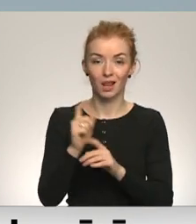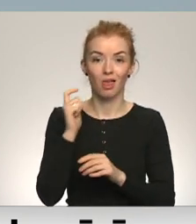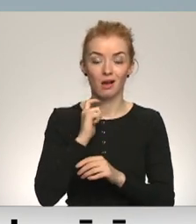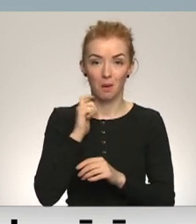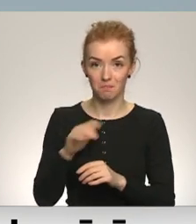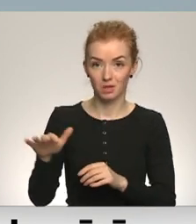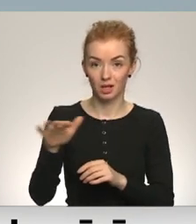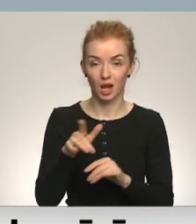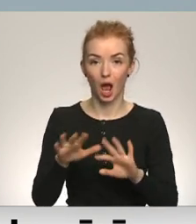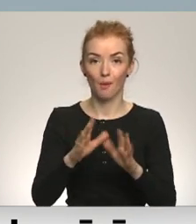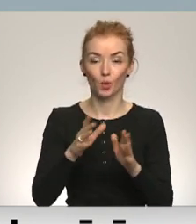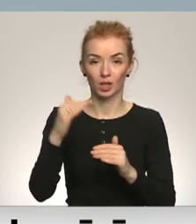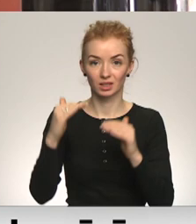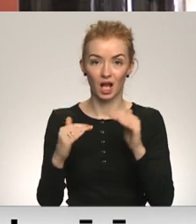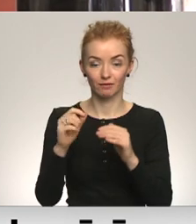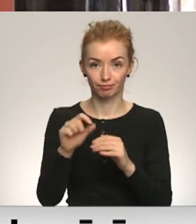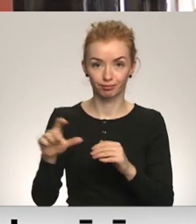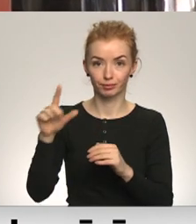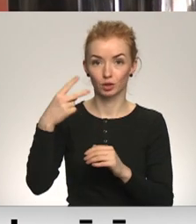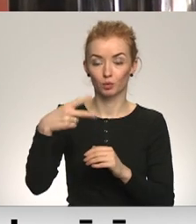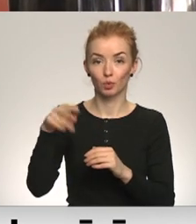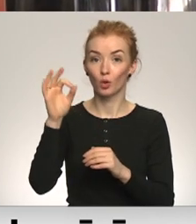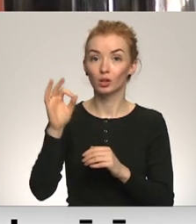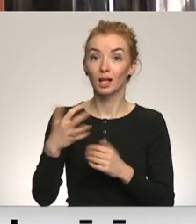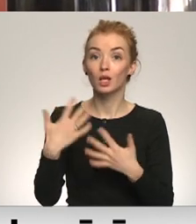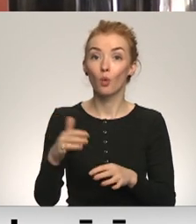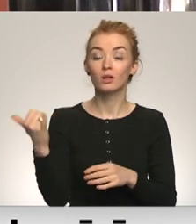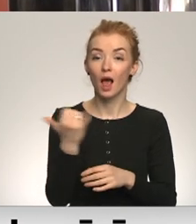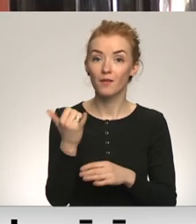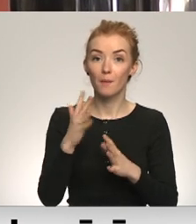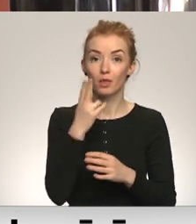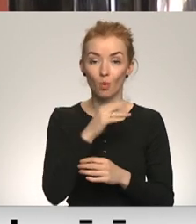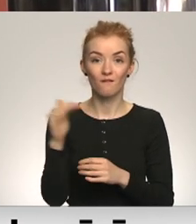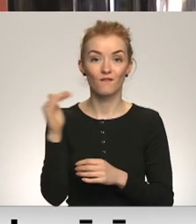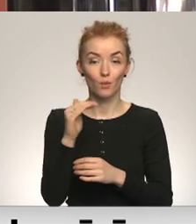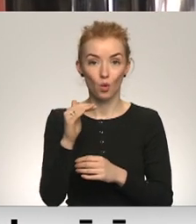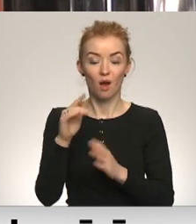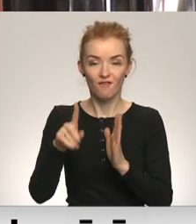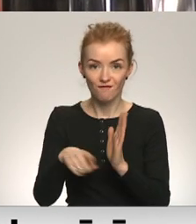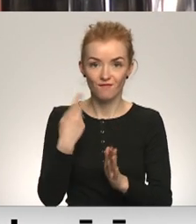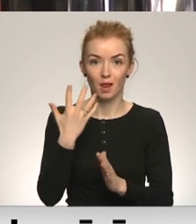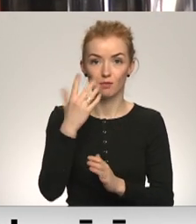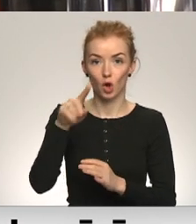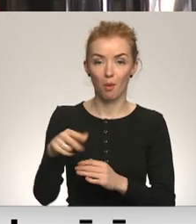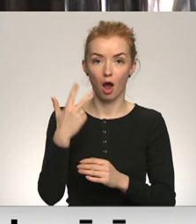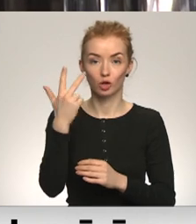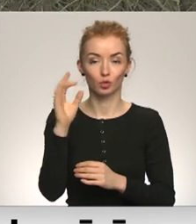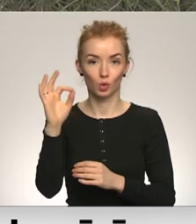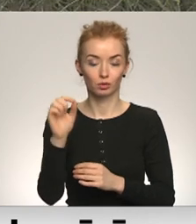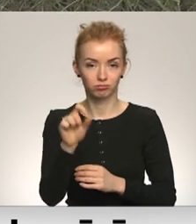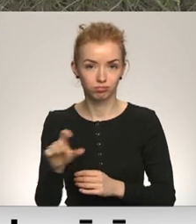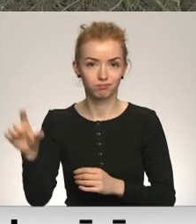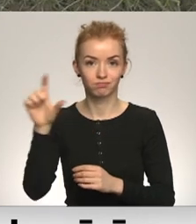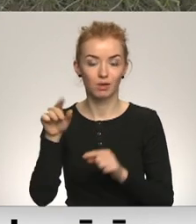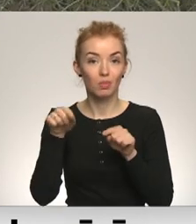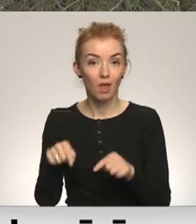kur apkuras tarifs par 20% jau pieaudzis janvārī, bet no februāra palielināts vēl par 5,8%.